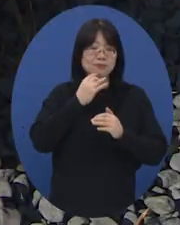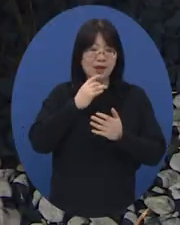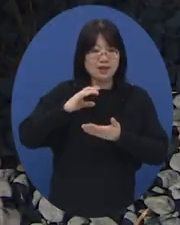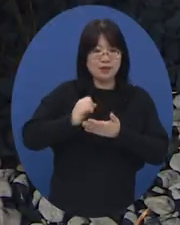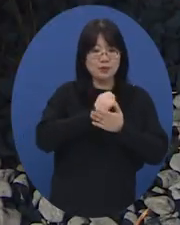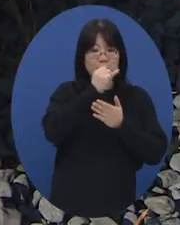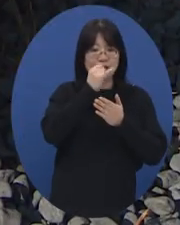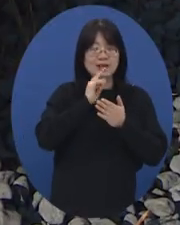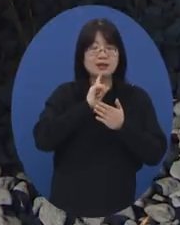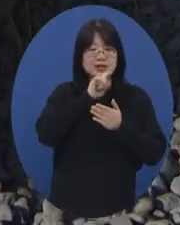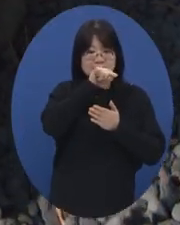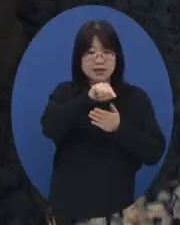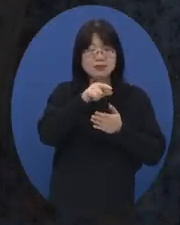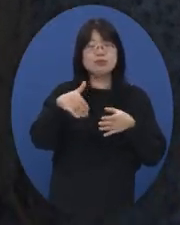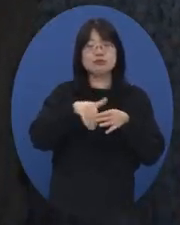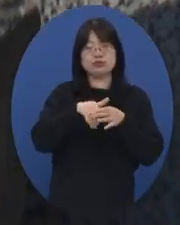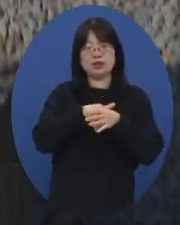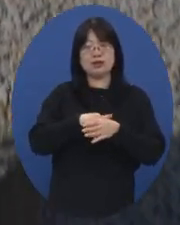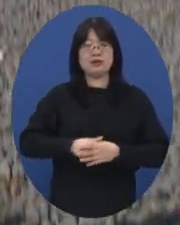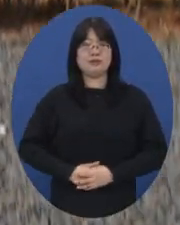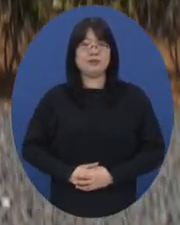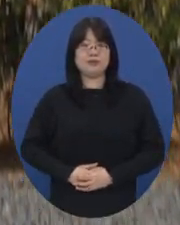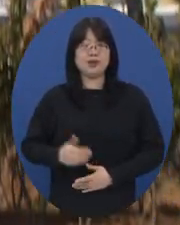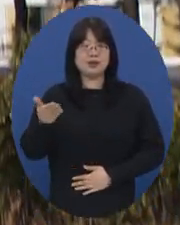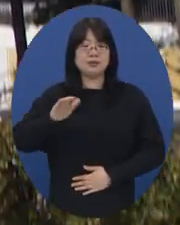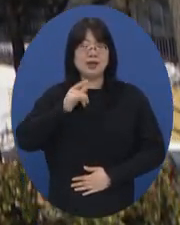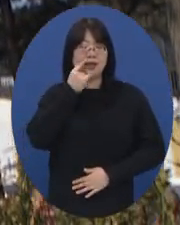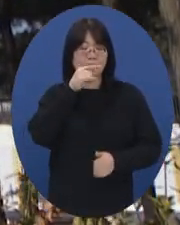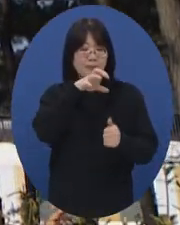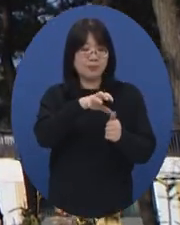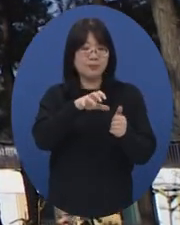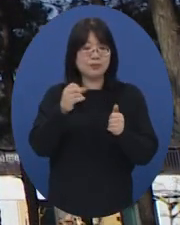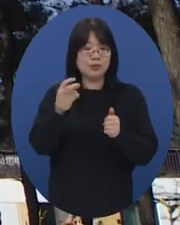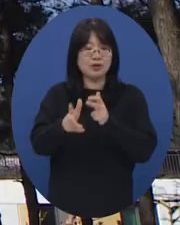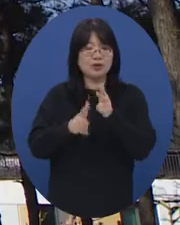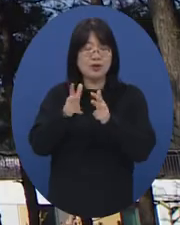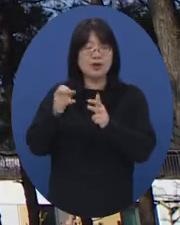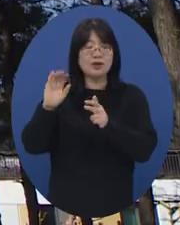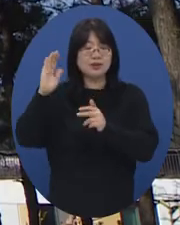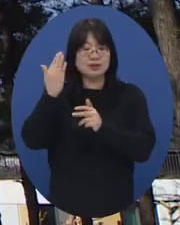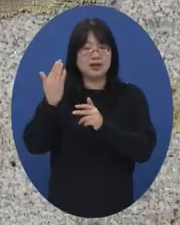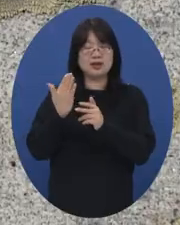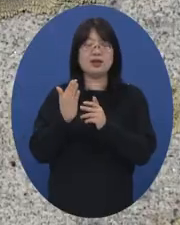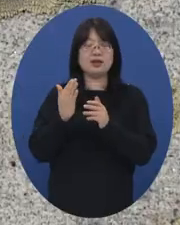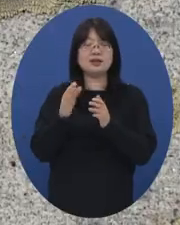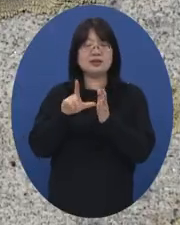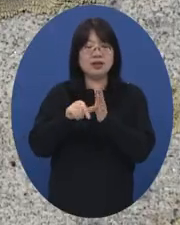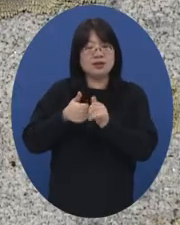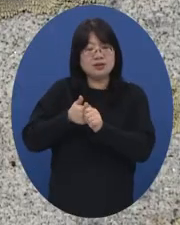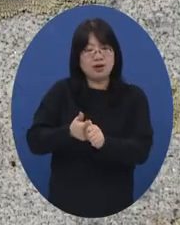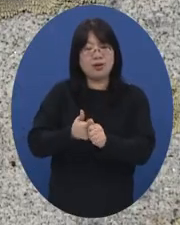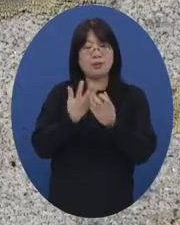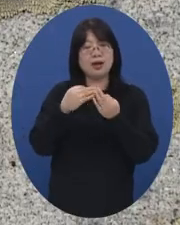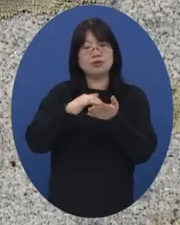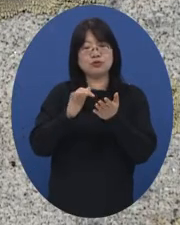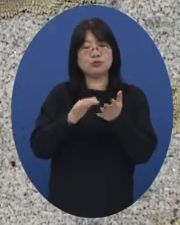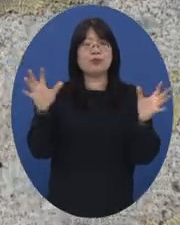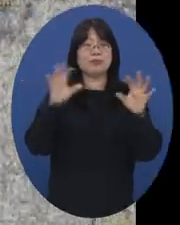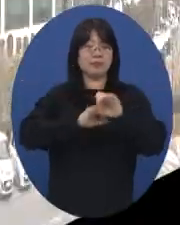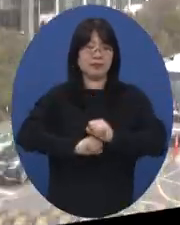문화를 평가받는 해 봉과 태 실물 하제 하지만 일제 강점기와 산업화 근대화를 거치면서 많은 수가